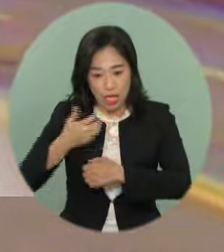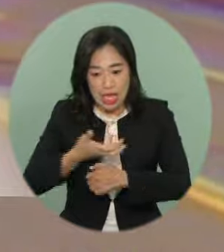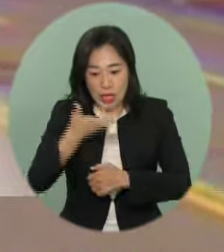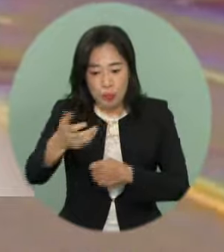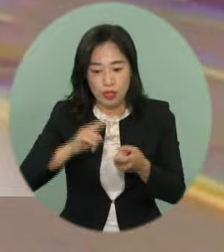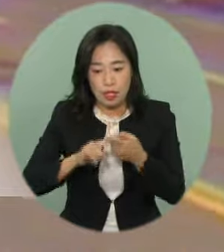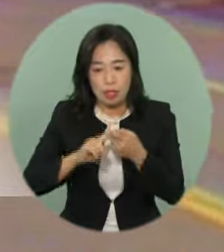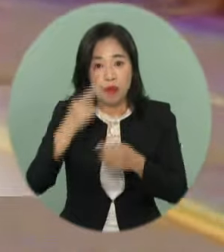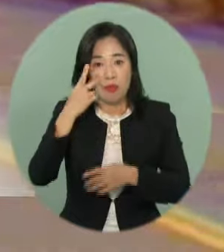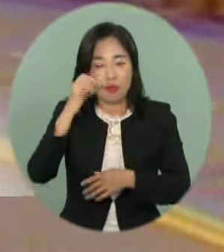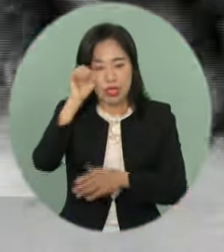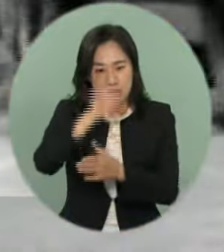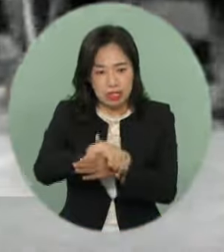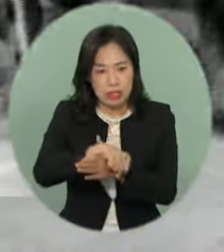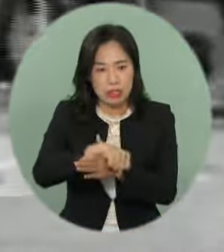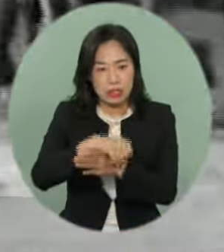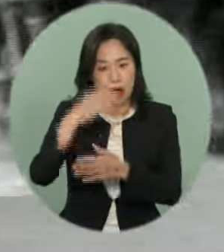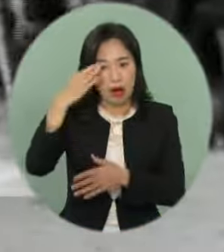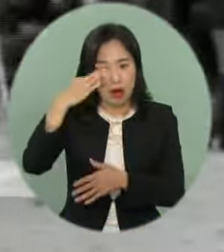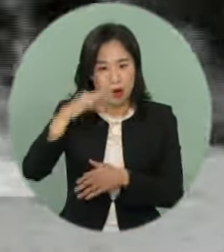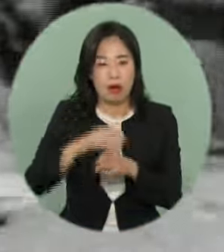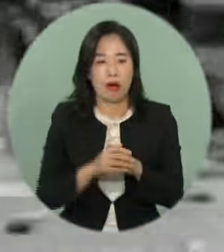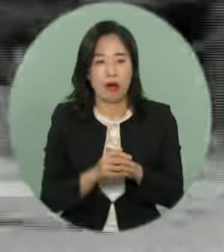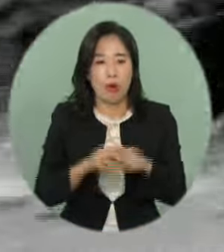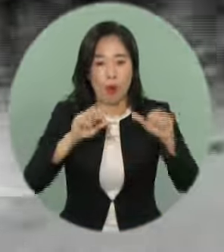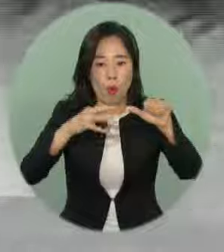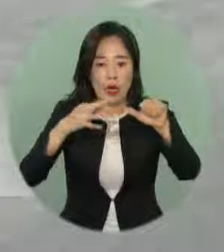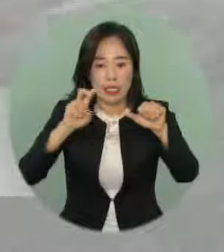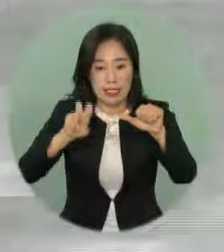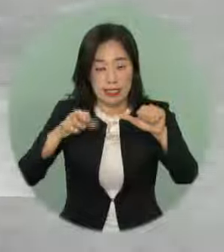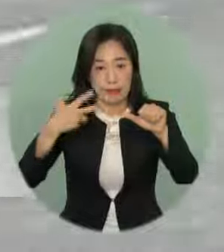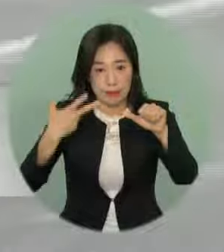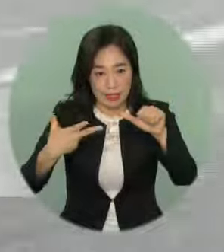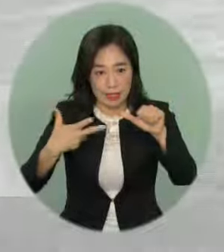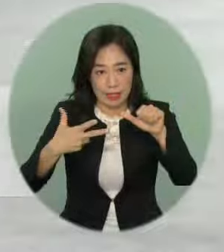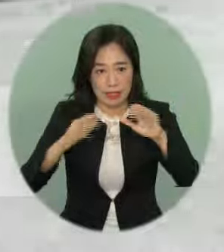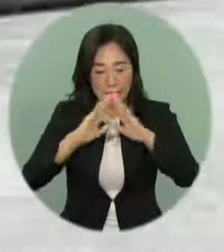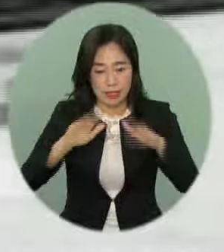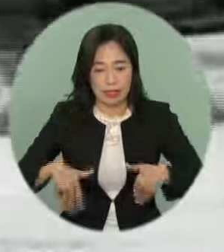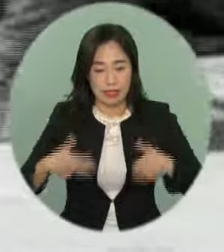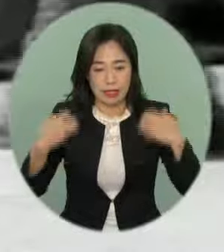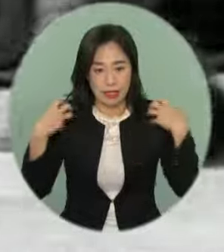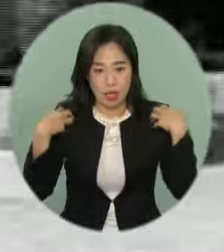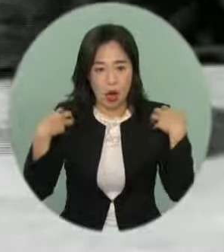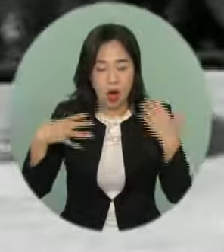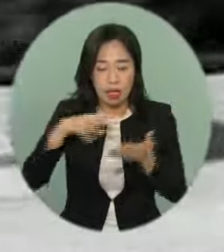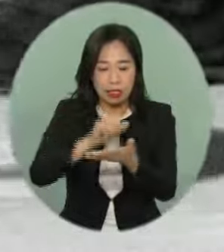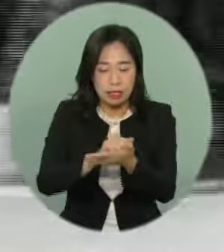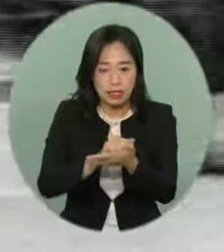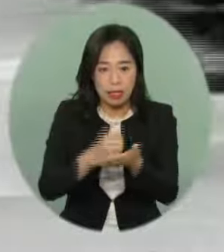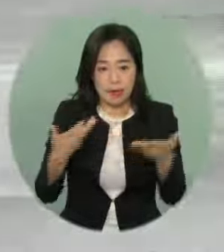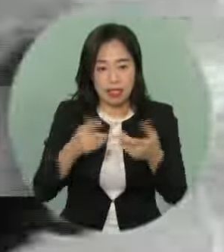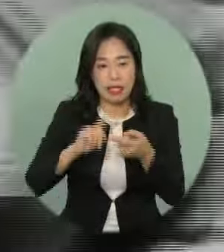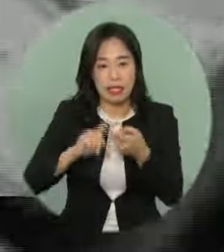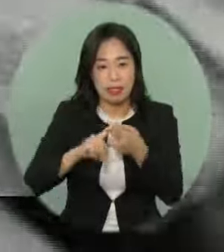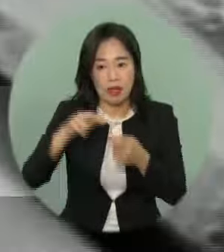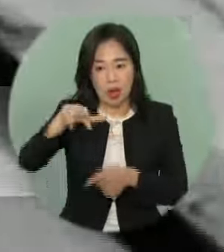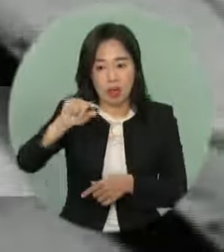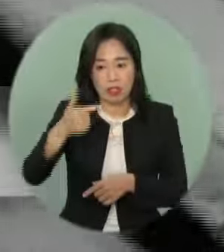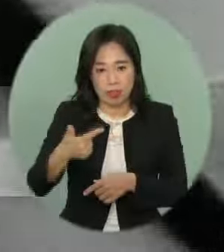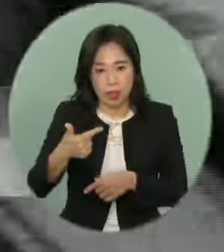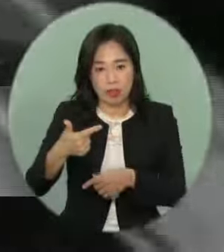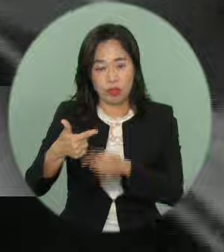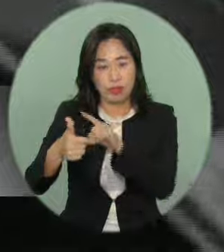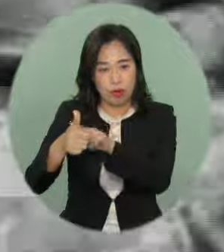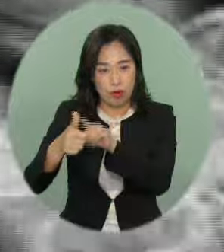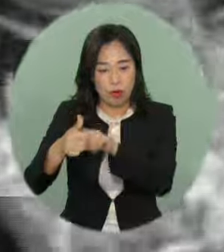승인해 줬는지 또 1980년 5월 27일 전남도청 진압작전을 왜 전도한 측과 함께